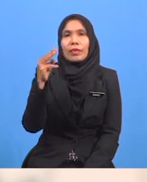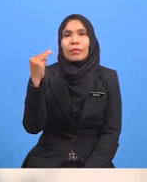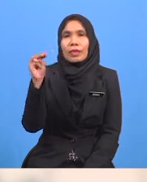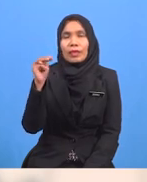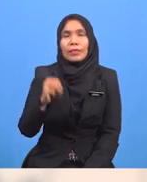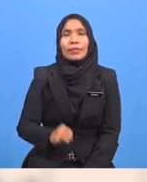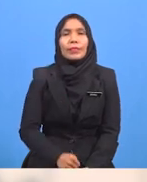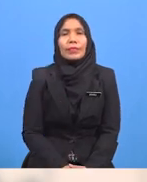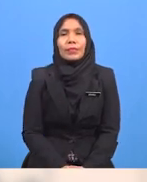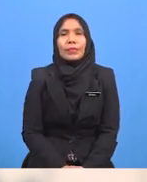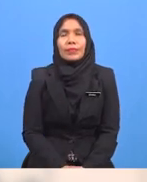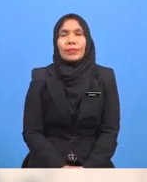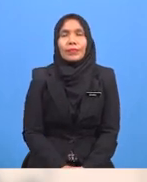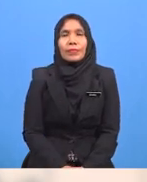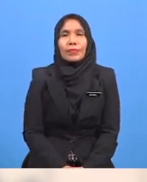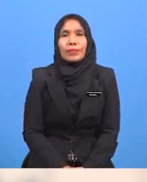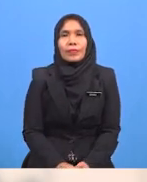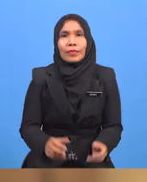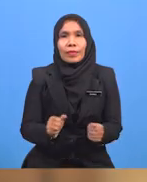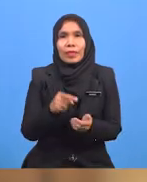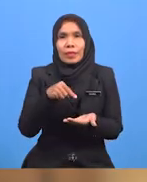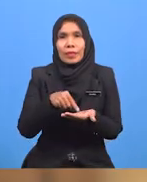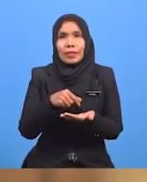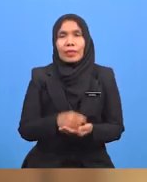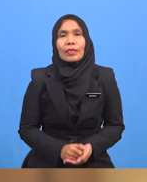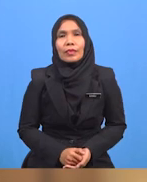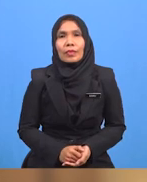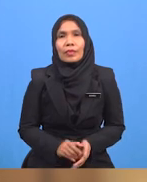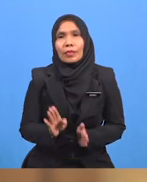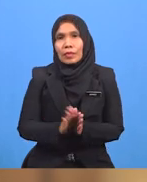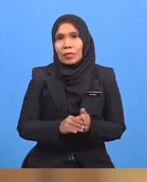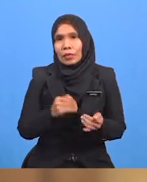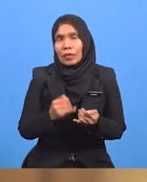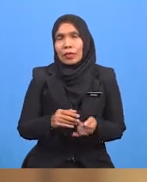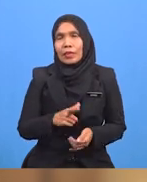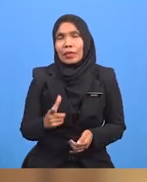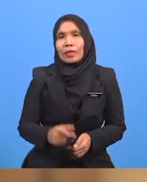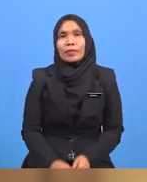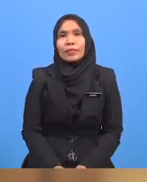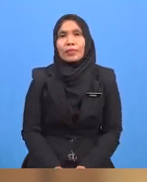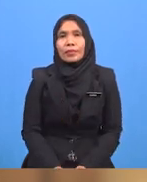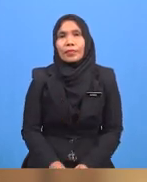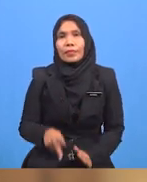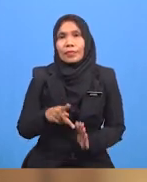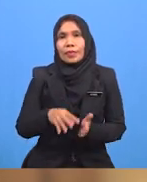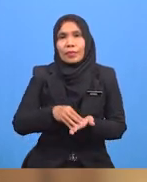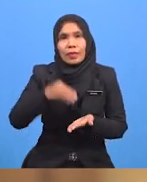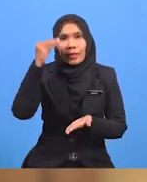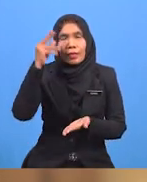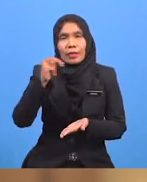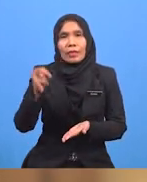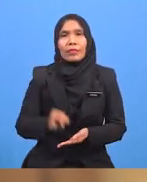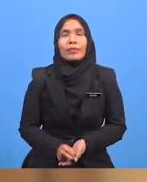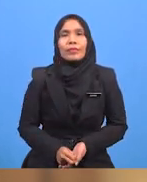6-8 meter dengan ini berakhirlah sudah Sisi pembelajaran kita pada hari ini